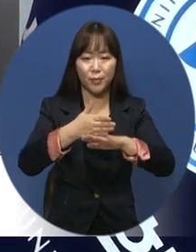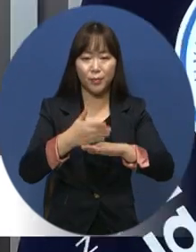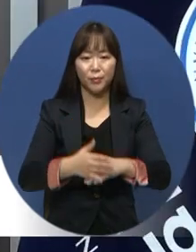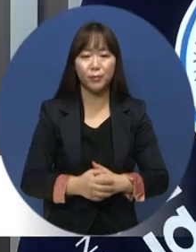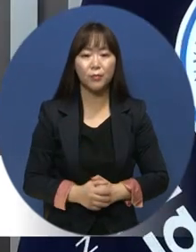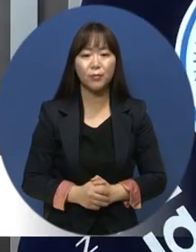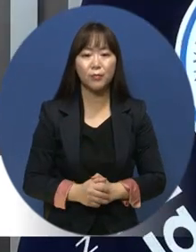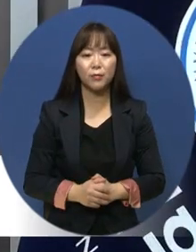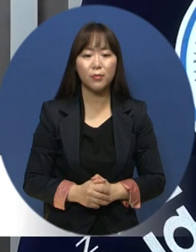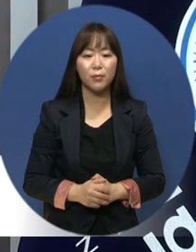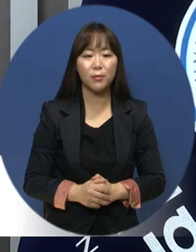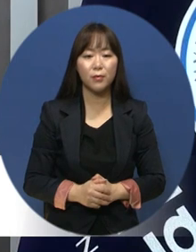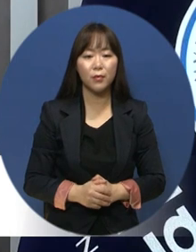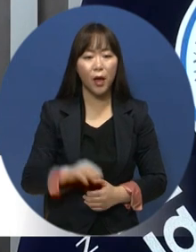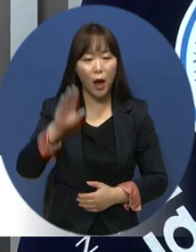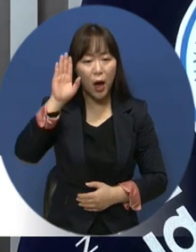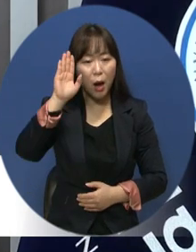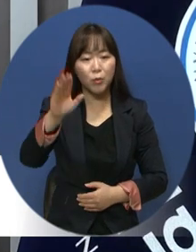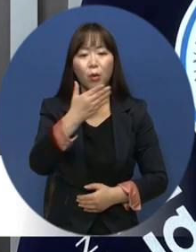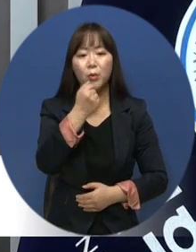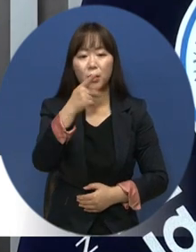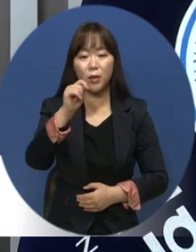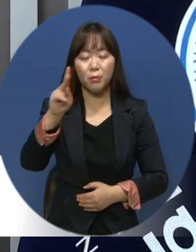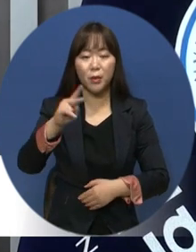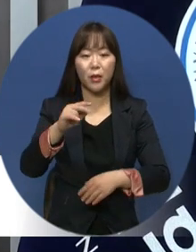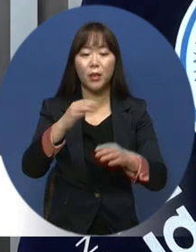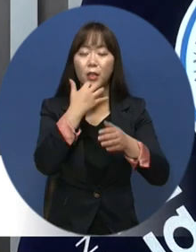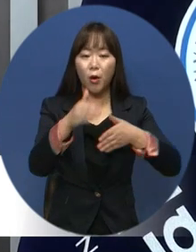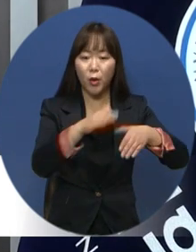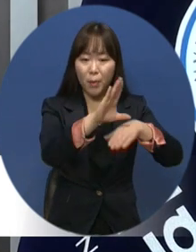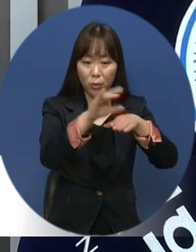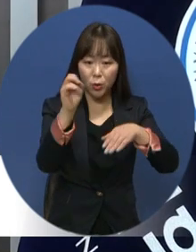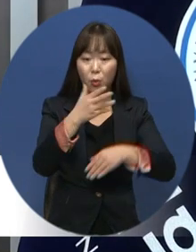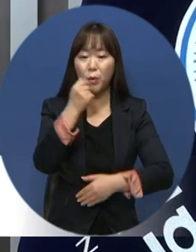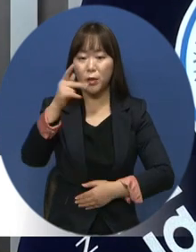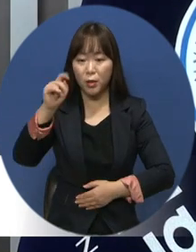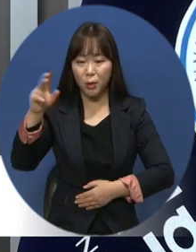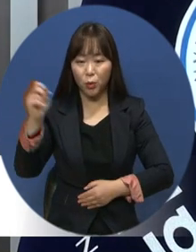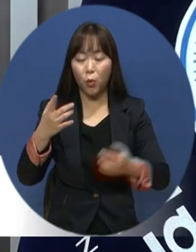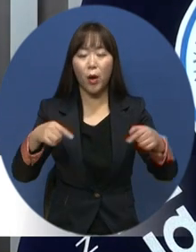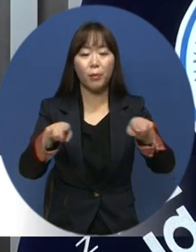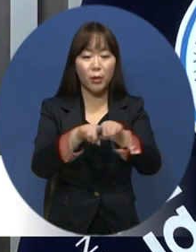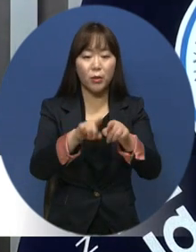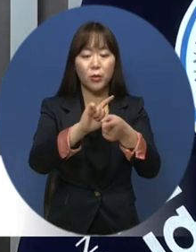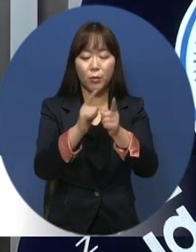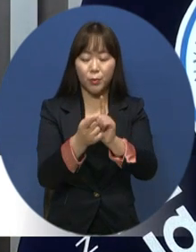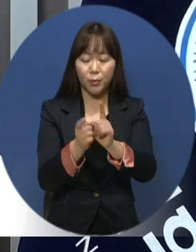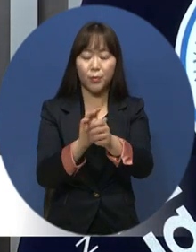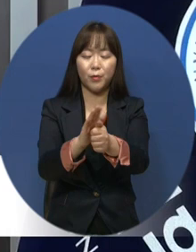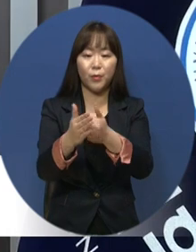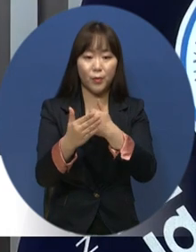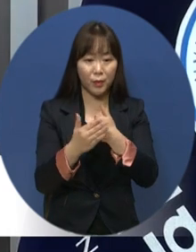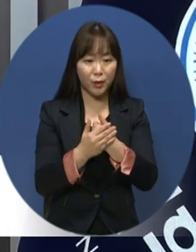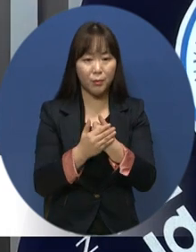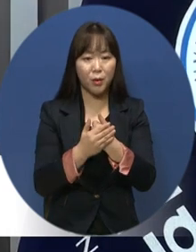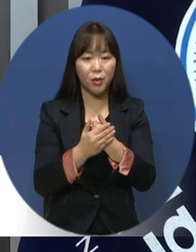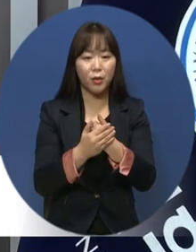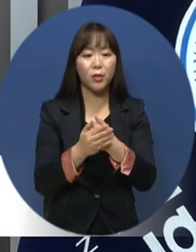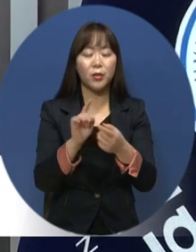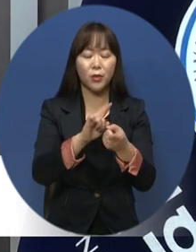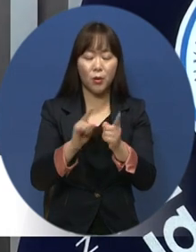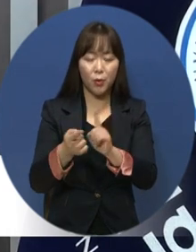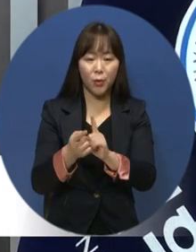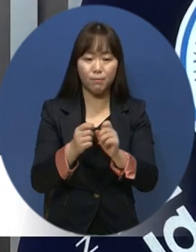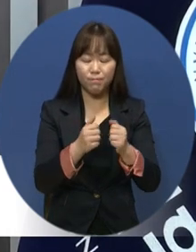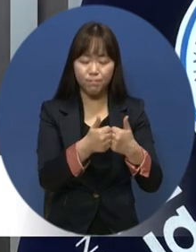감사합니다. 앞으로 복지TV 경기방송과 또 복지TV와 더불어서 정말로 상호 협력하며